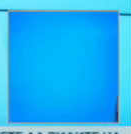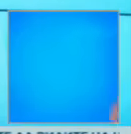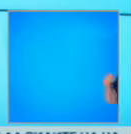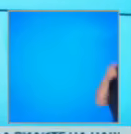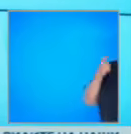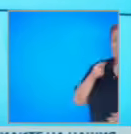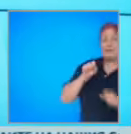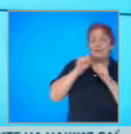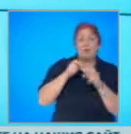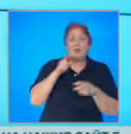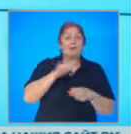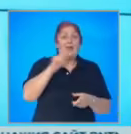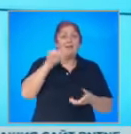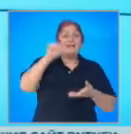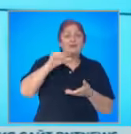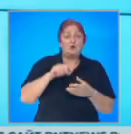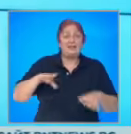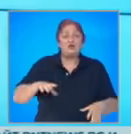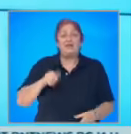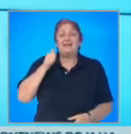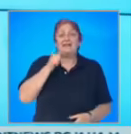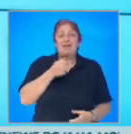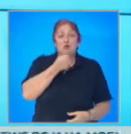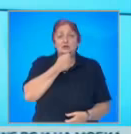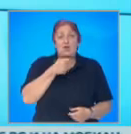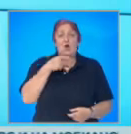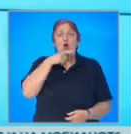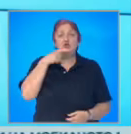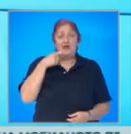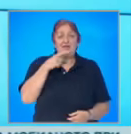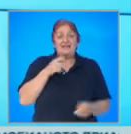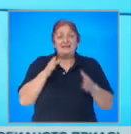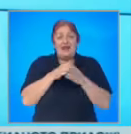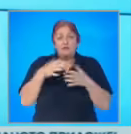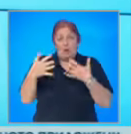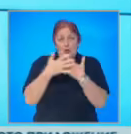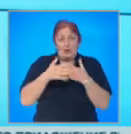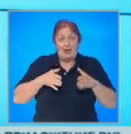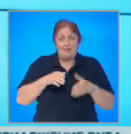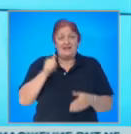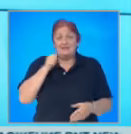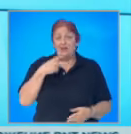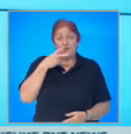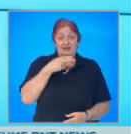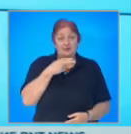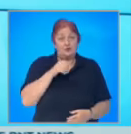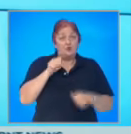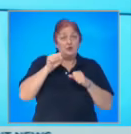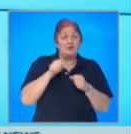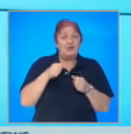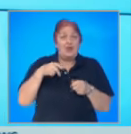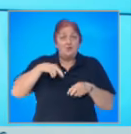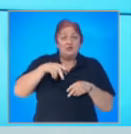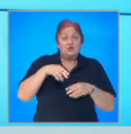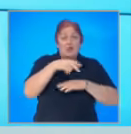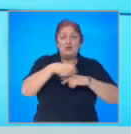Сега към един протест, той е заради безводие. Жители на Асеновградското село Червен закратко блокираха пътя Асеновград-Кърджали.